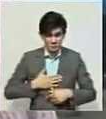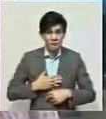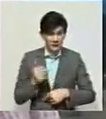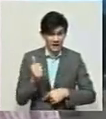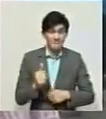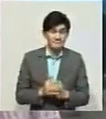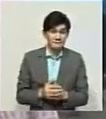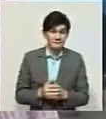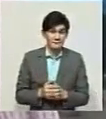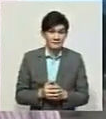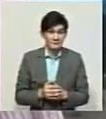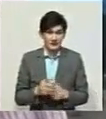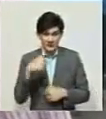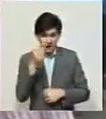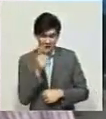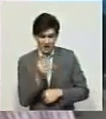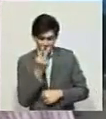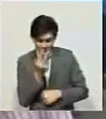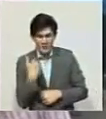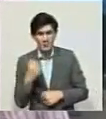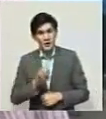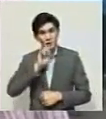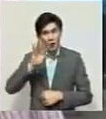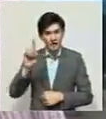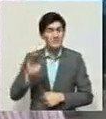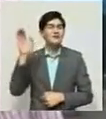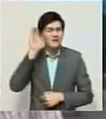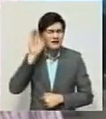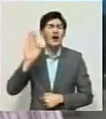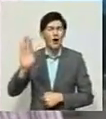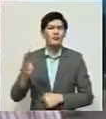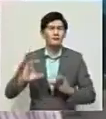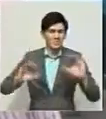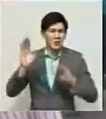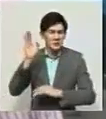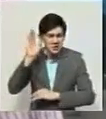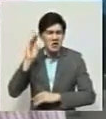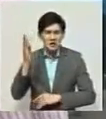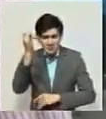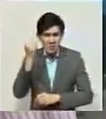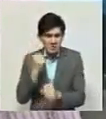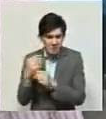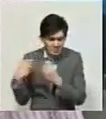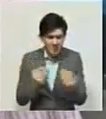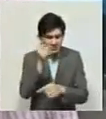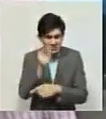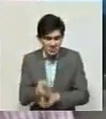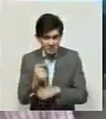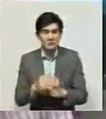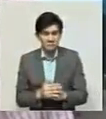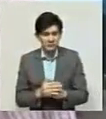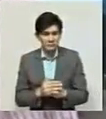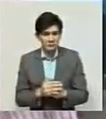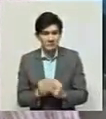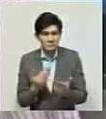แรกเนี่ยใครก็มาดูผมก็บอกว่าเชื่อเขาเถอะคสช.บอกว่าเขาก็มาทำให้เรามีฐ